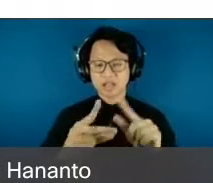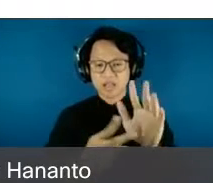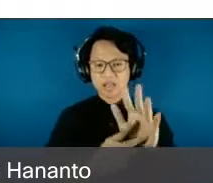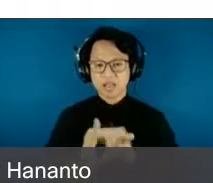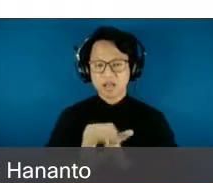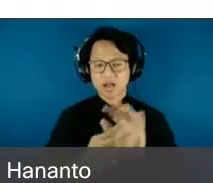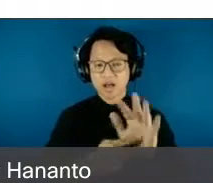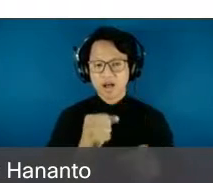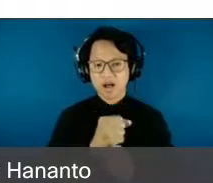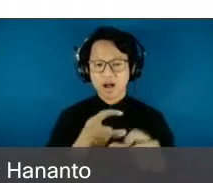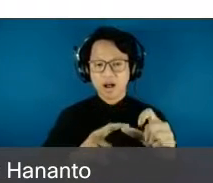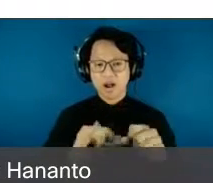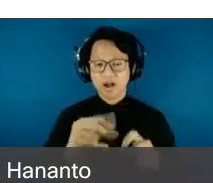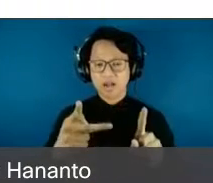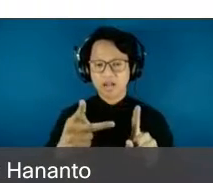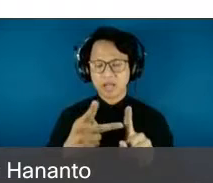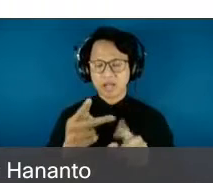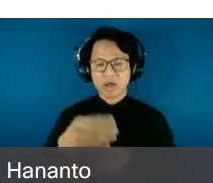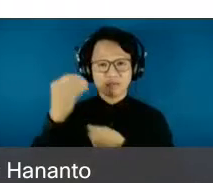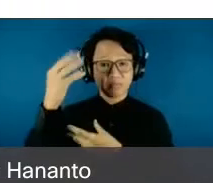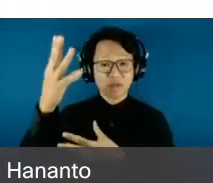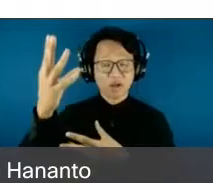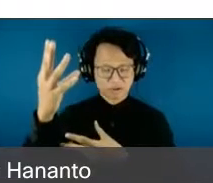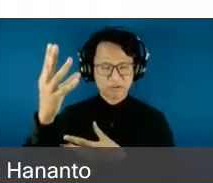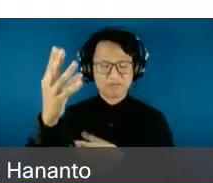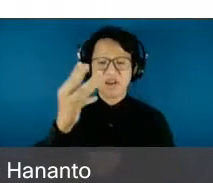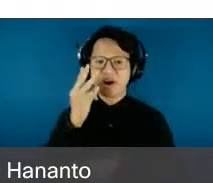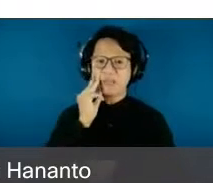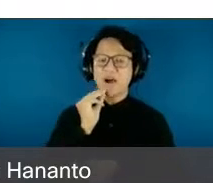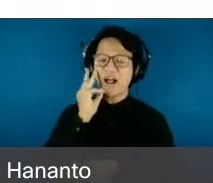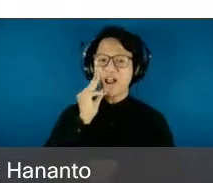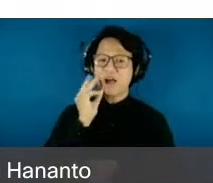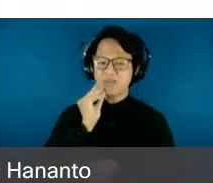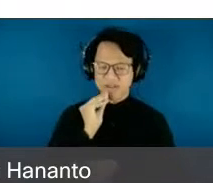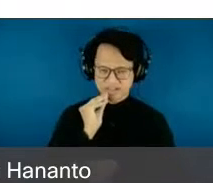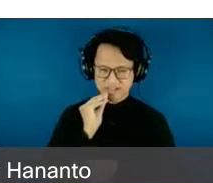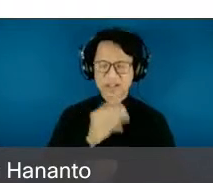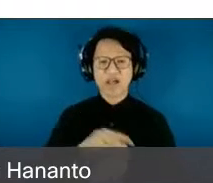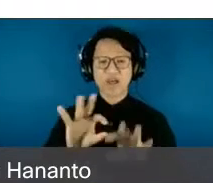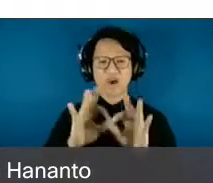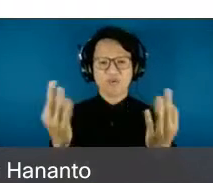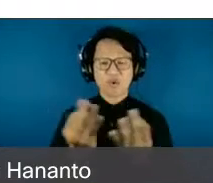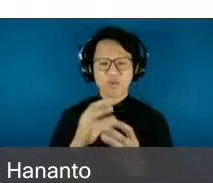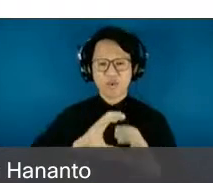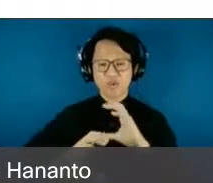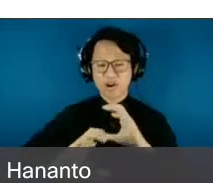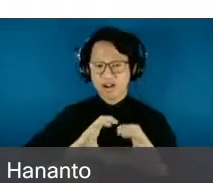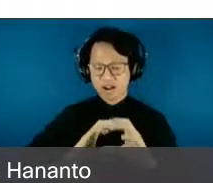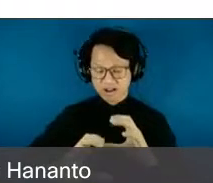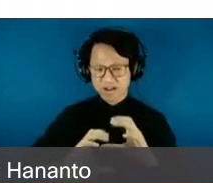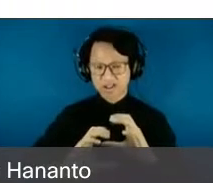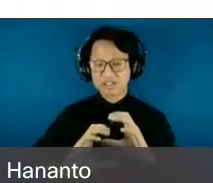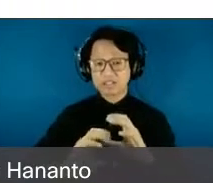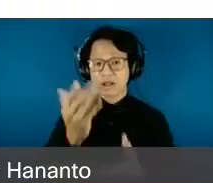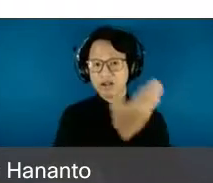Di sini saya akan berbagi pengalaman apa yang sudah dilaksanakan oleh Forum Komunikasi Difabel Boyolali